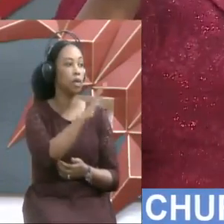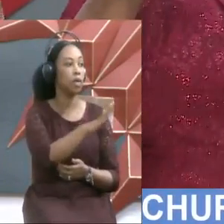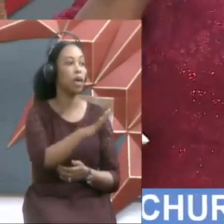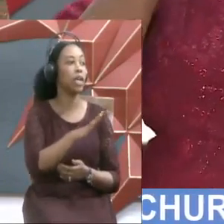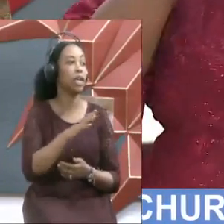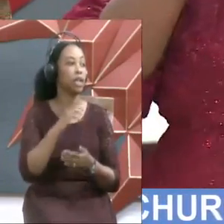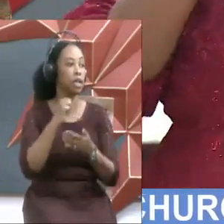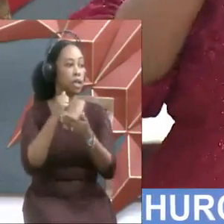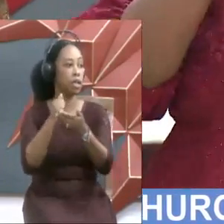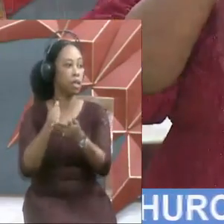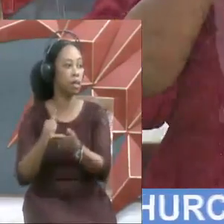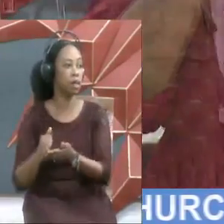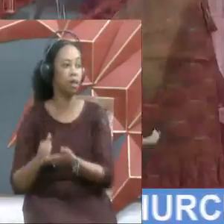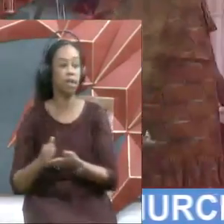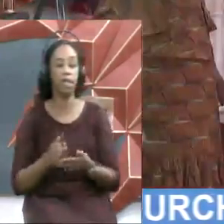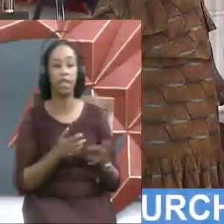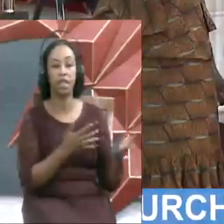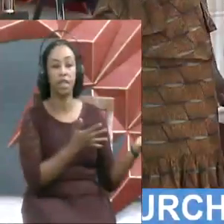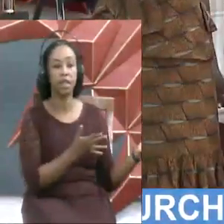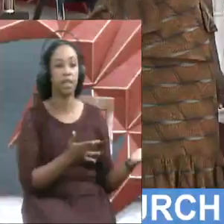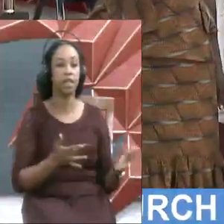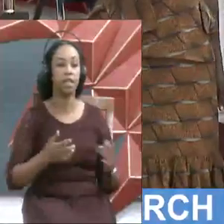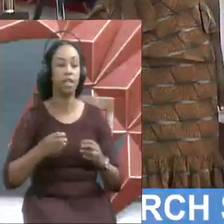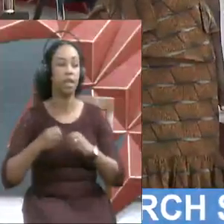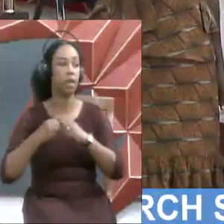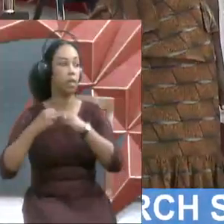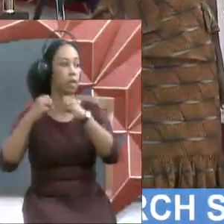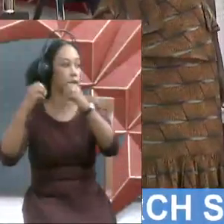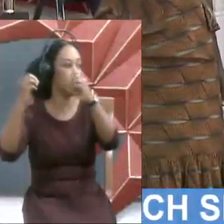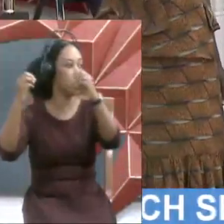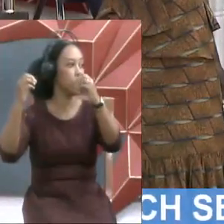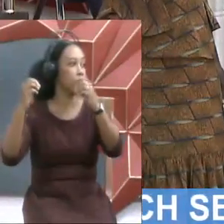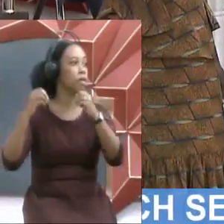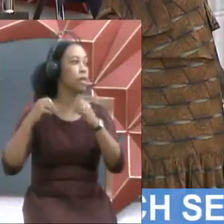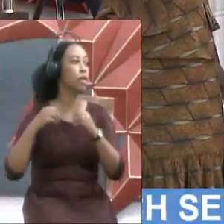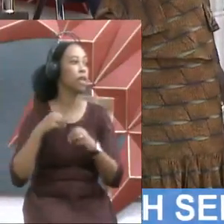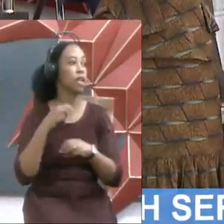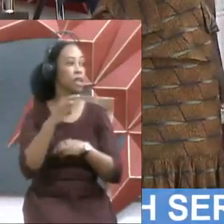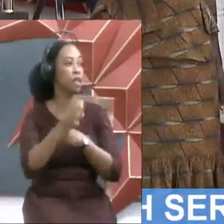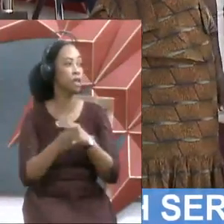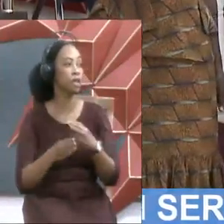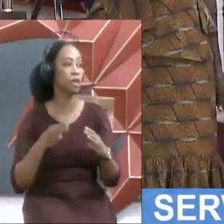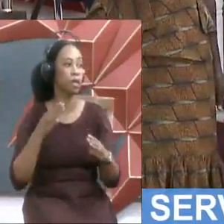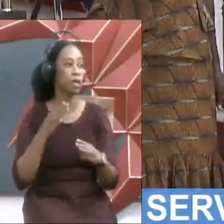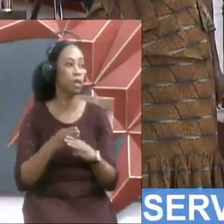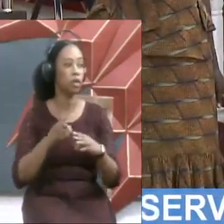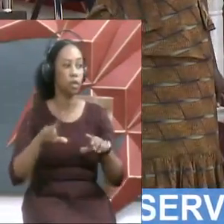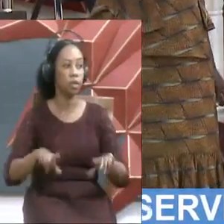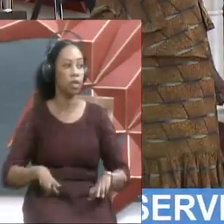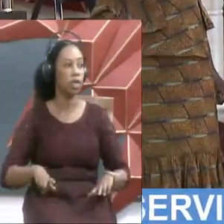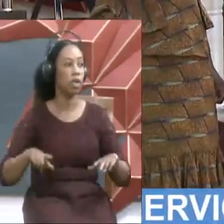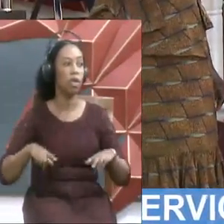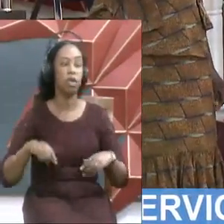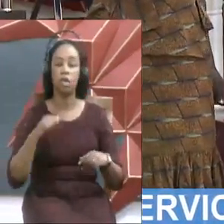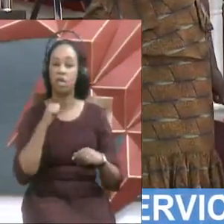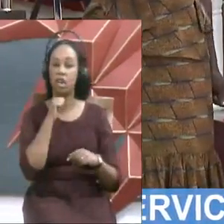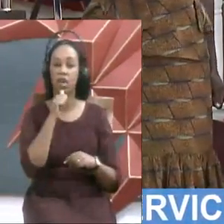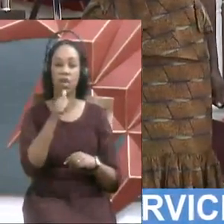ubaregere bategereza izamurwa isi turimo kuko siyo